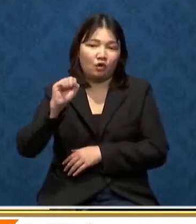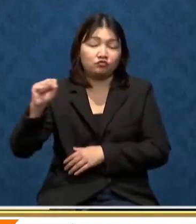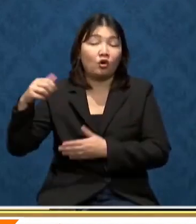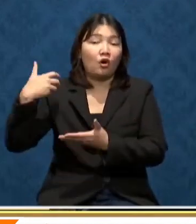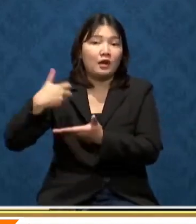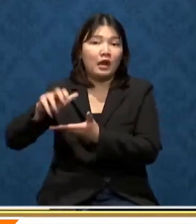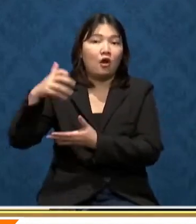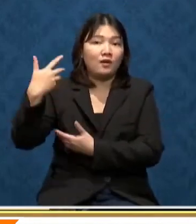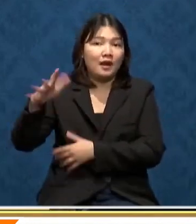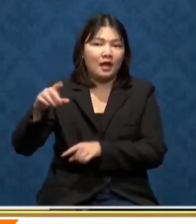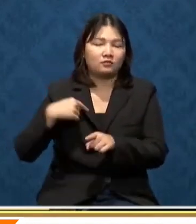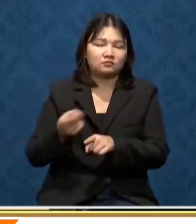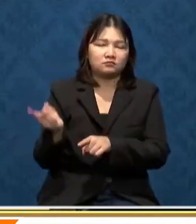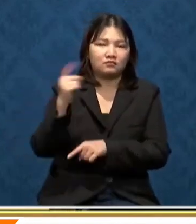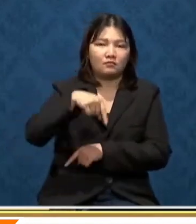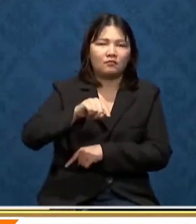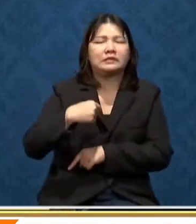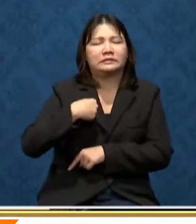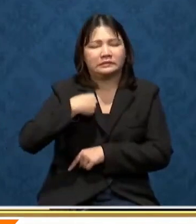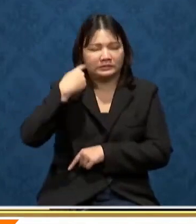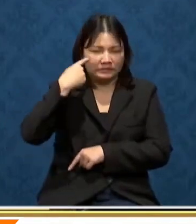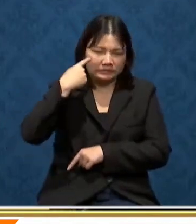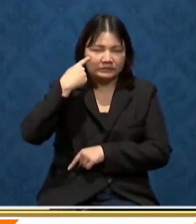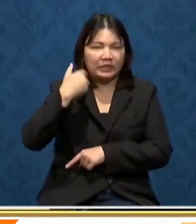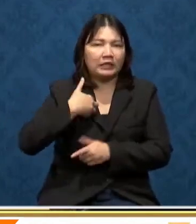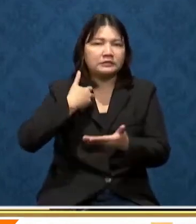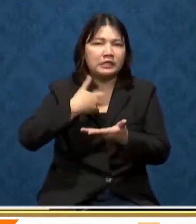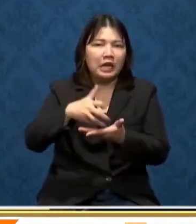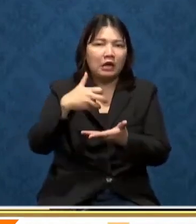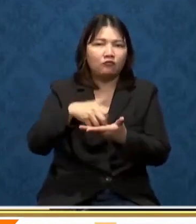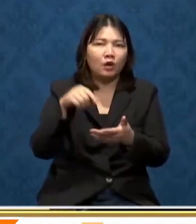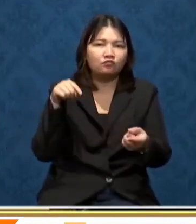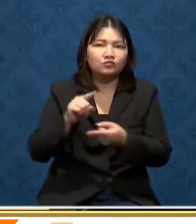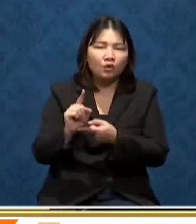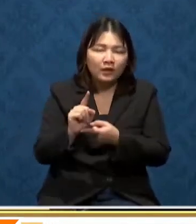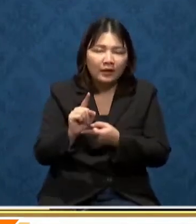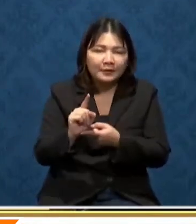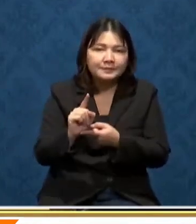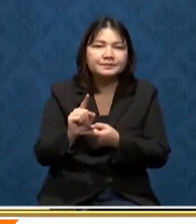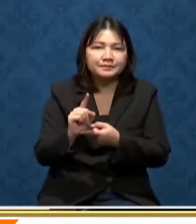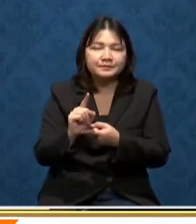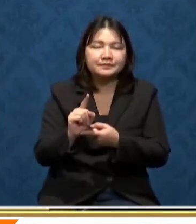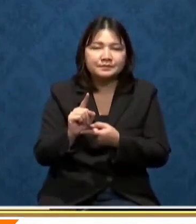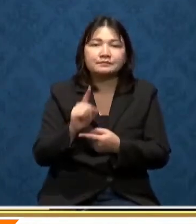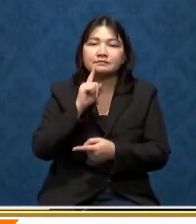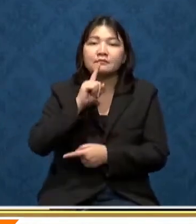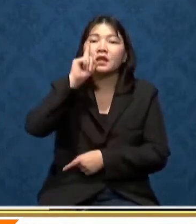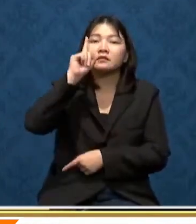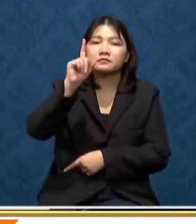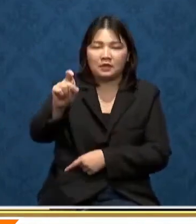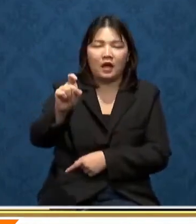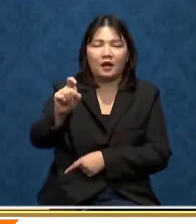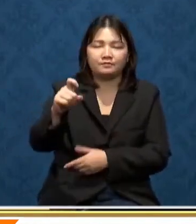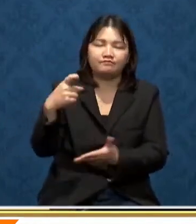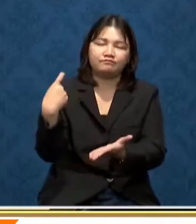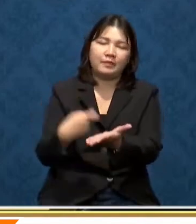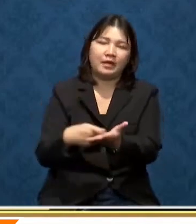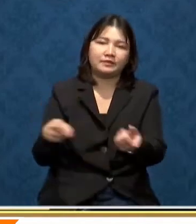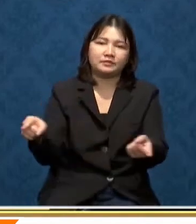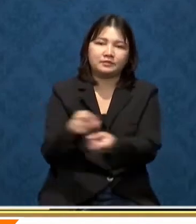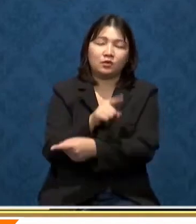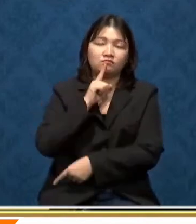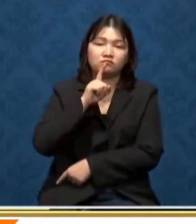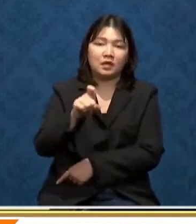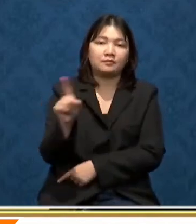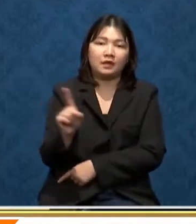ประเด็นสำคัญที่ผมอยากเรียนท่านประธานรวมถึงเพื่อนสมาชิกเพื่อสอบถามไปยังผู้บริหารกองทุนก็